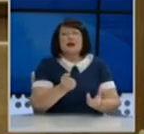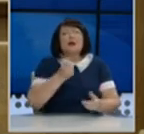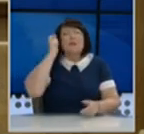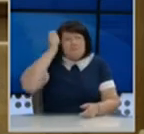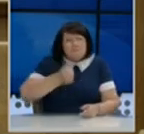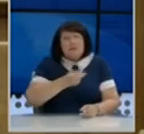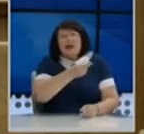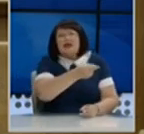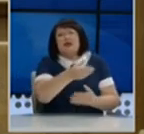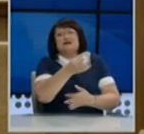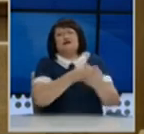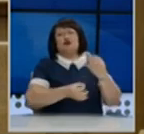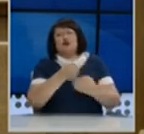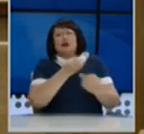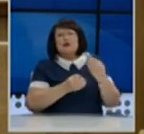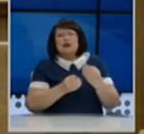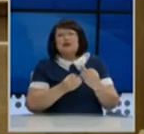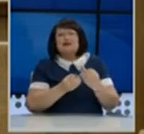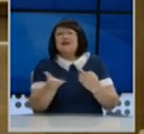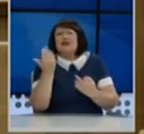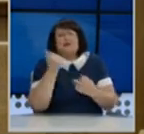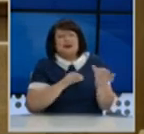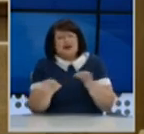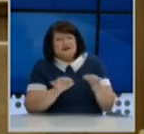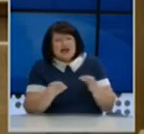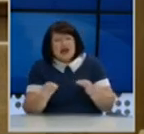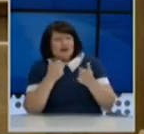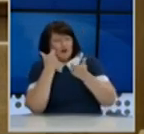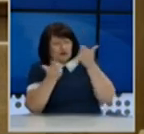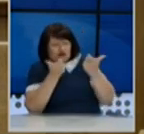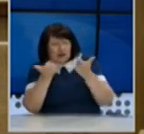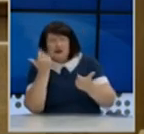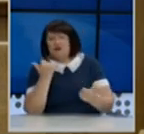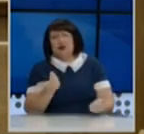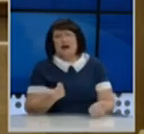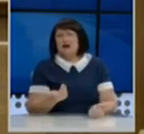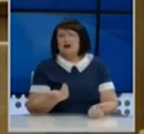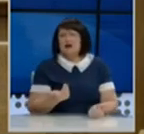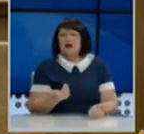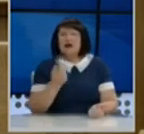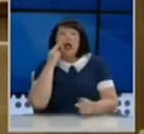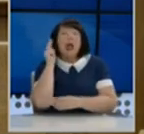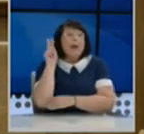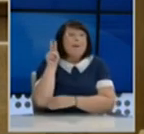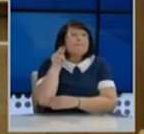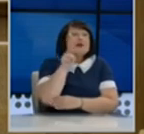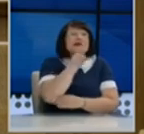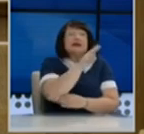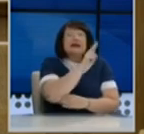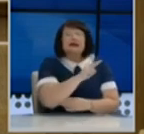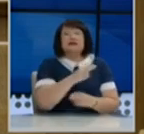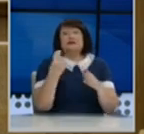δικούς σας λόγους ότι δεν υπήρχε, όπως δεν υπάρχει, επιτήρηση των δρυμών,